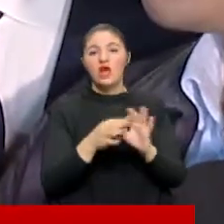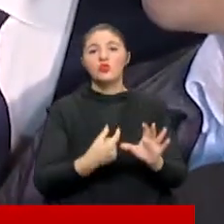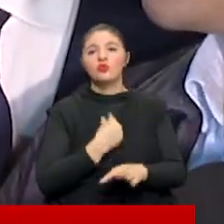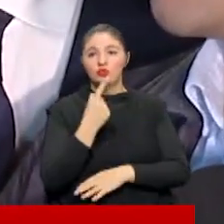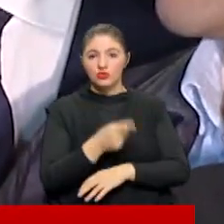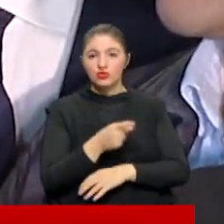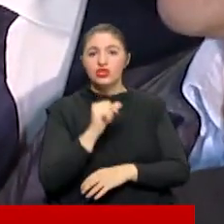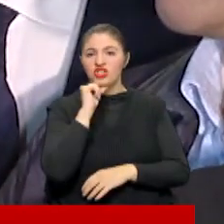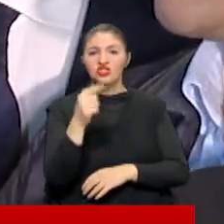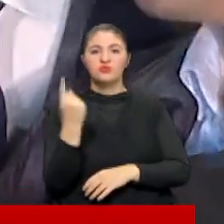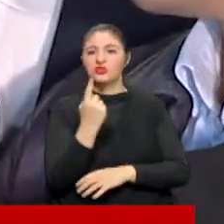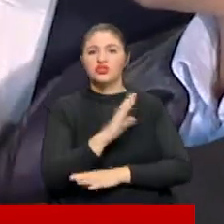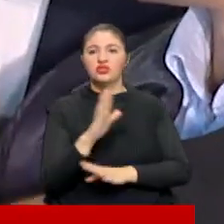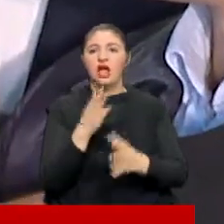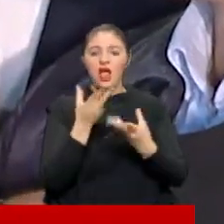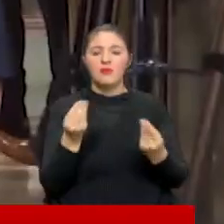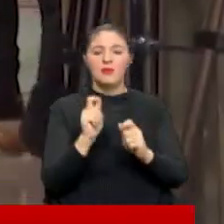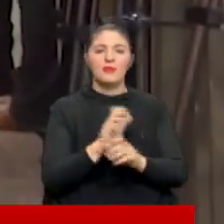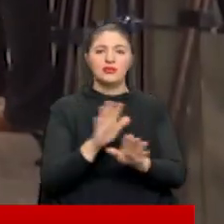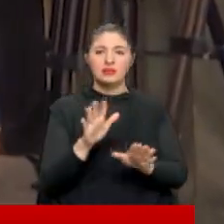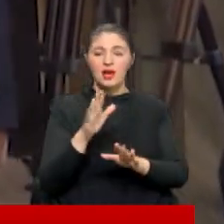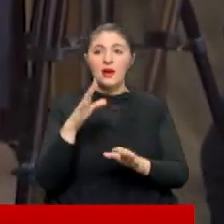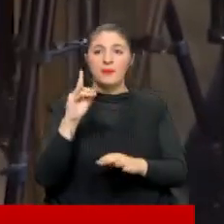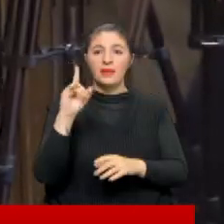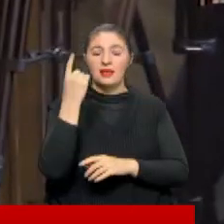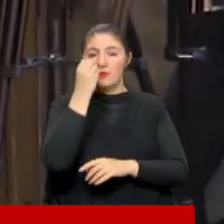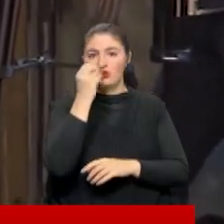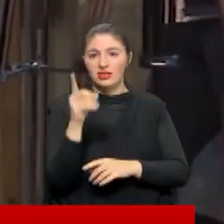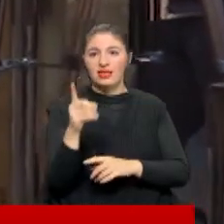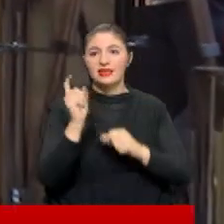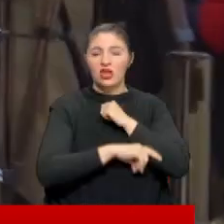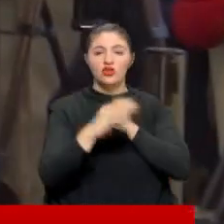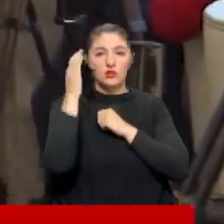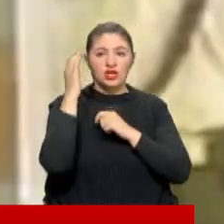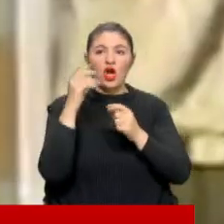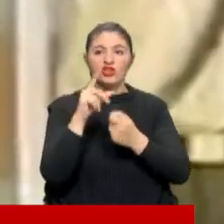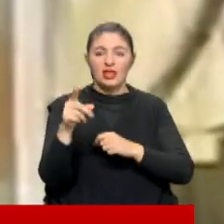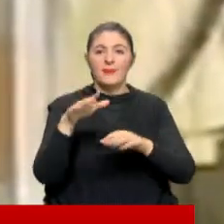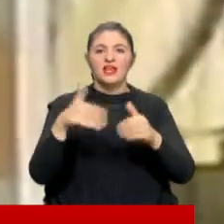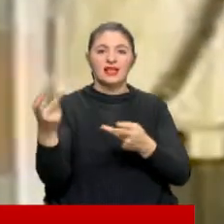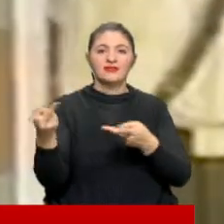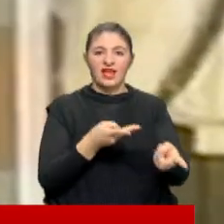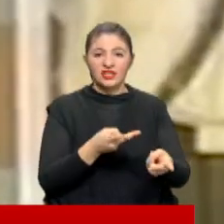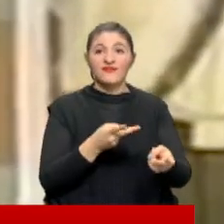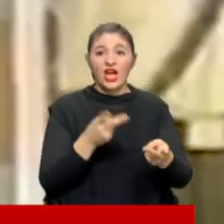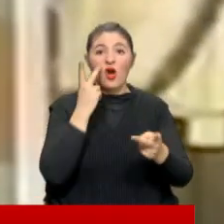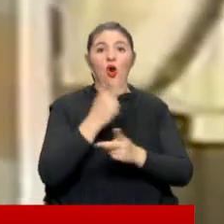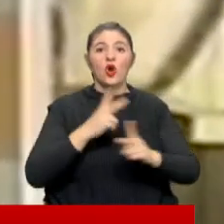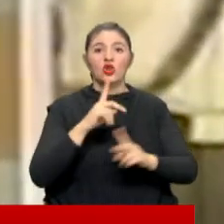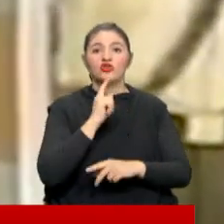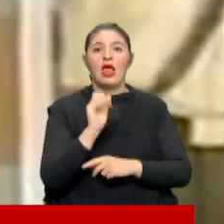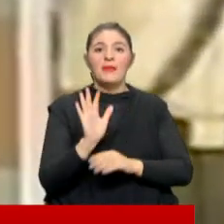umudumuzu hiçbir şey köreltme ktir MHP lideri Bahçeli'nin terörist başı Öcalan'ı meclise daveti ve özgürlük